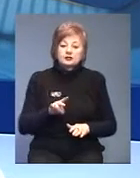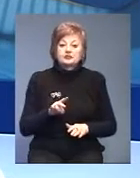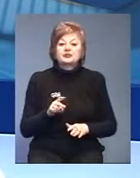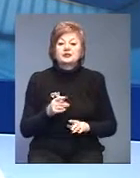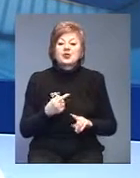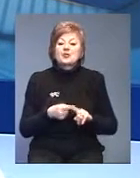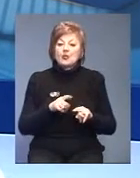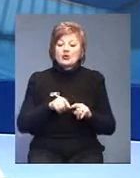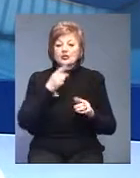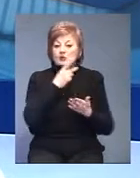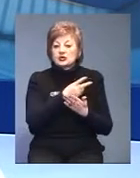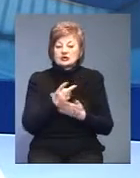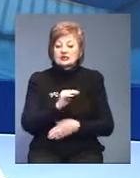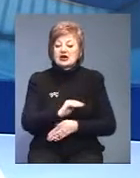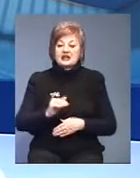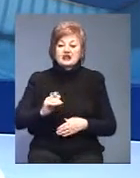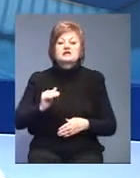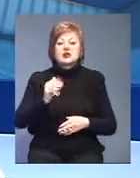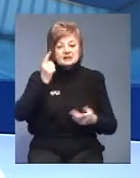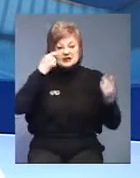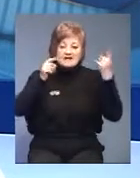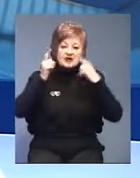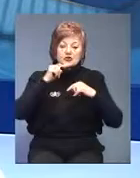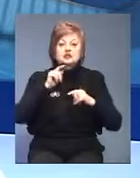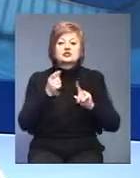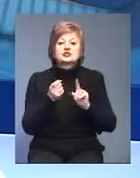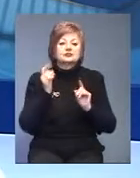гіпнозу». До перегляду дитячого фентезі, озвученого